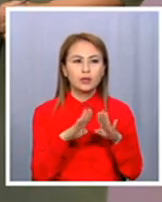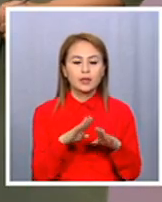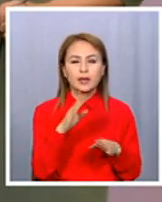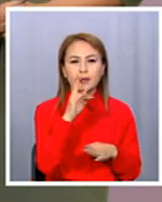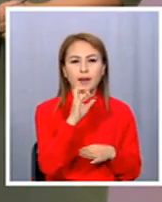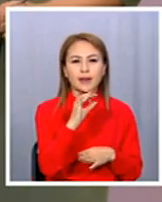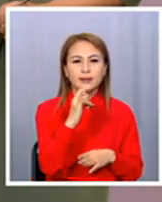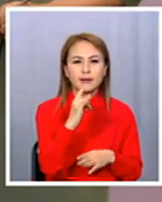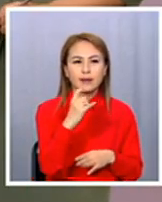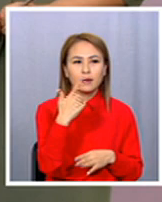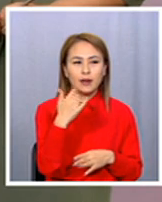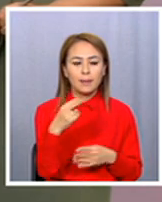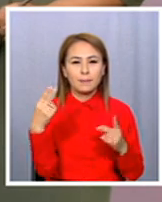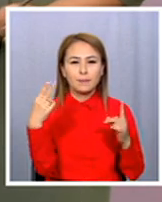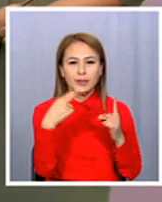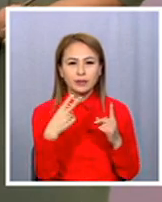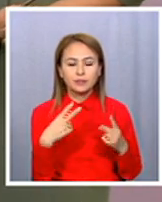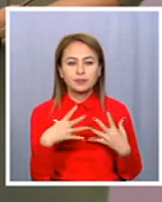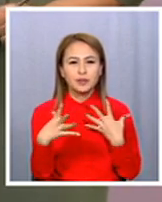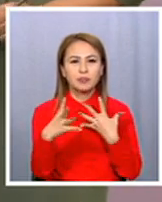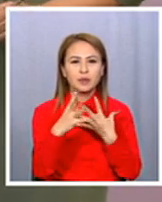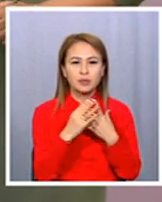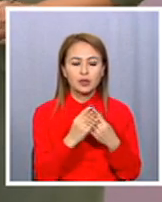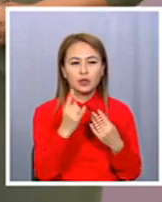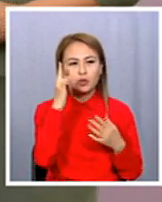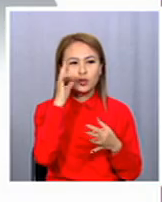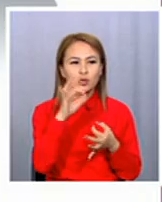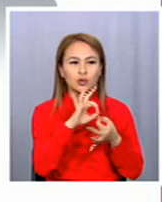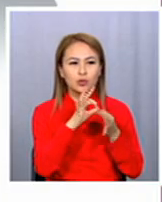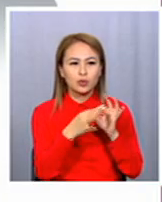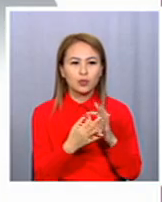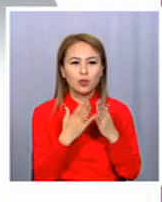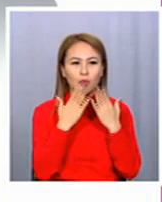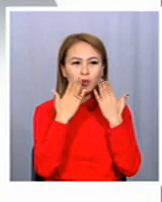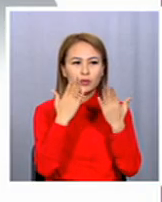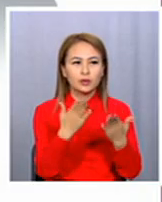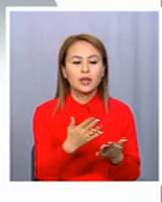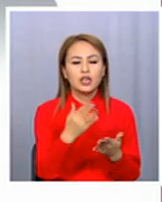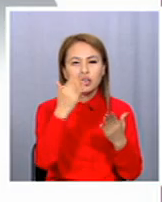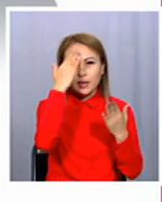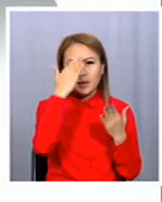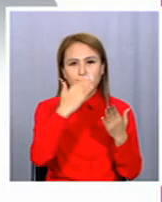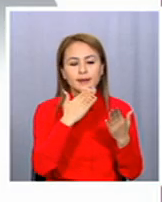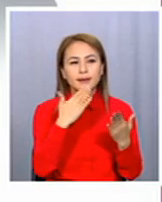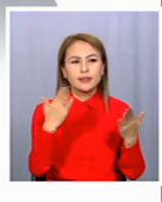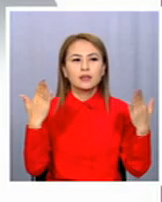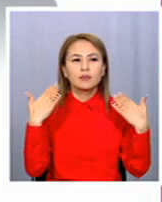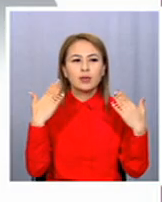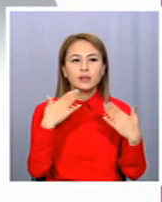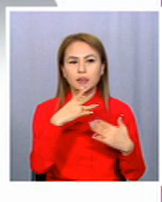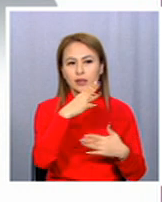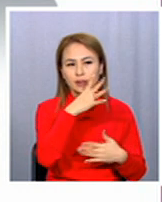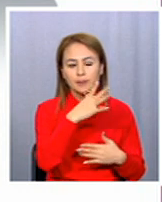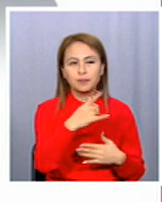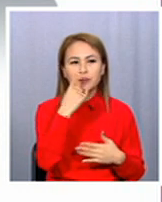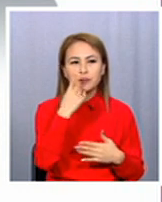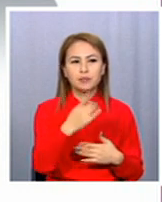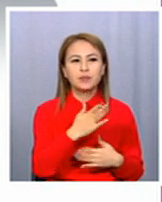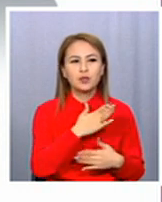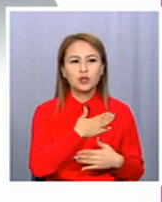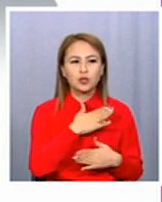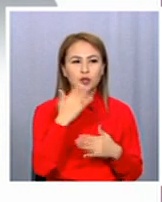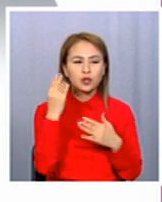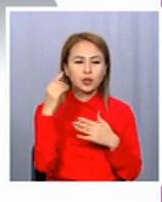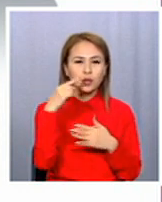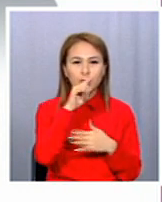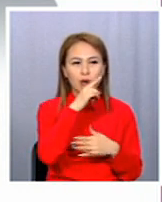найзағай мәтінін менімен бірге түсініп оқыңдар. Жазғы демалыс кезі. Біз жүгерінің